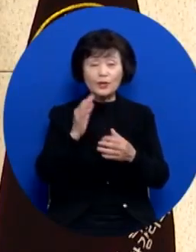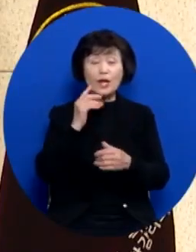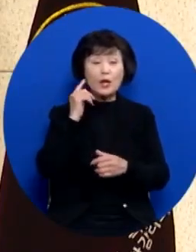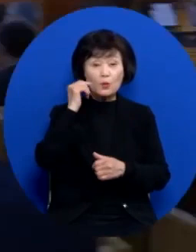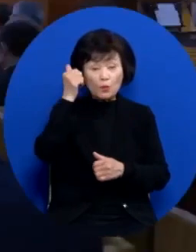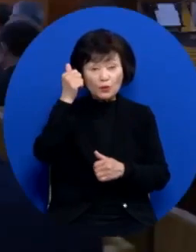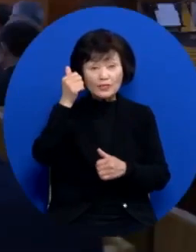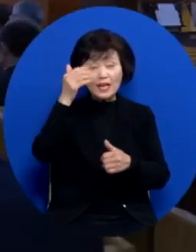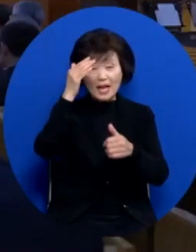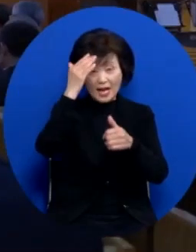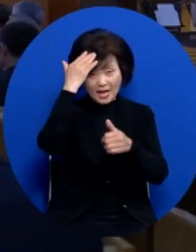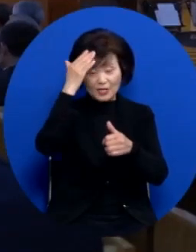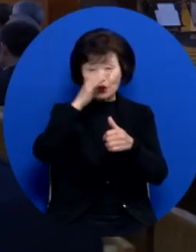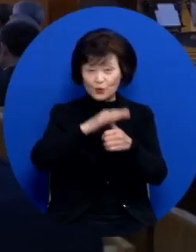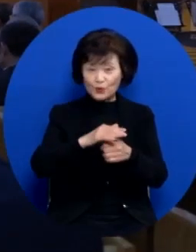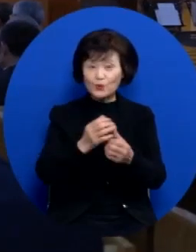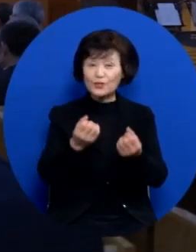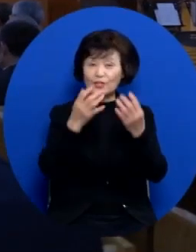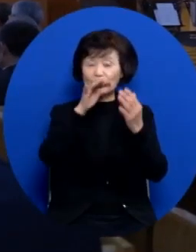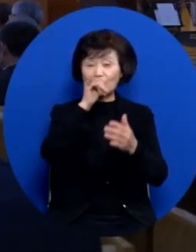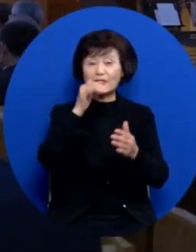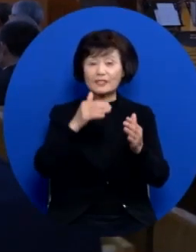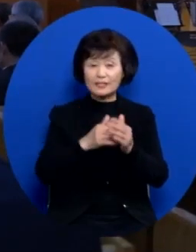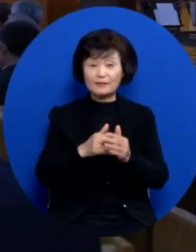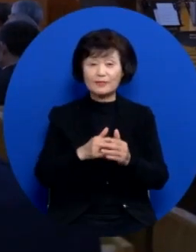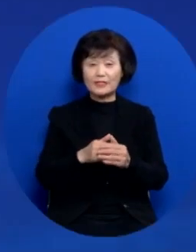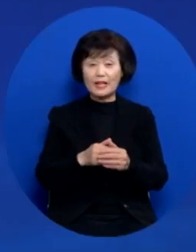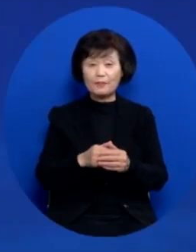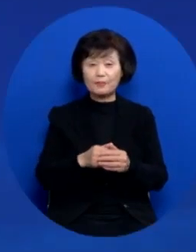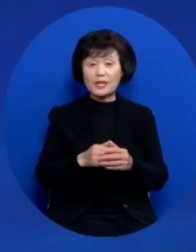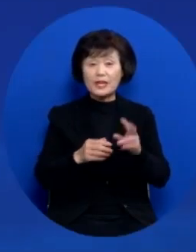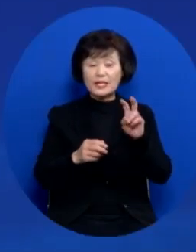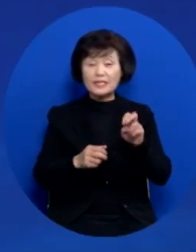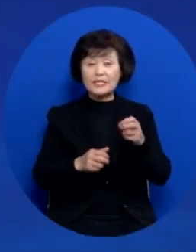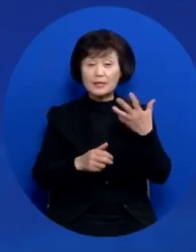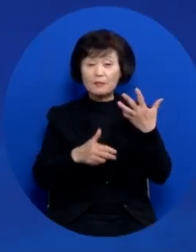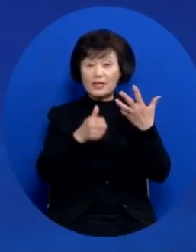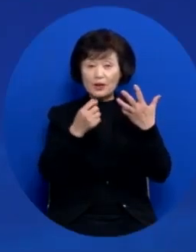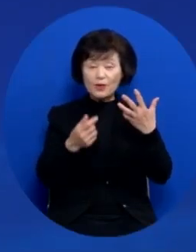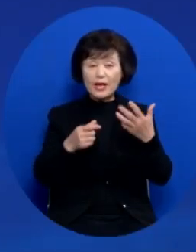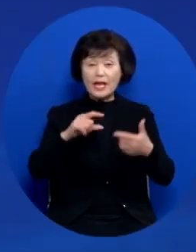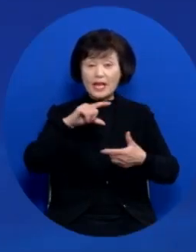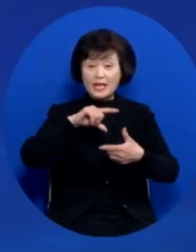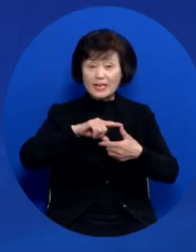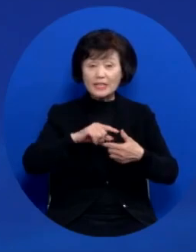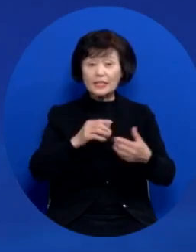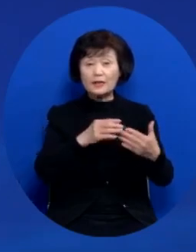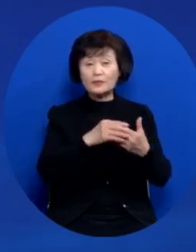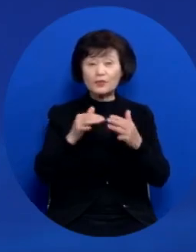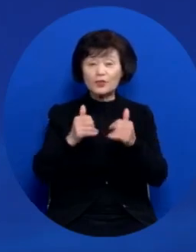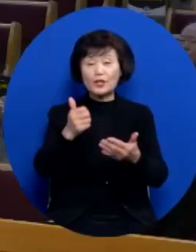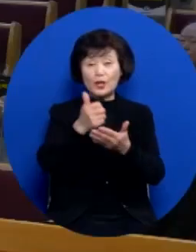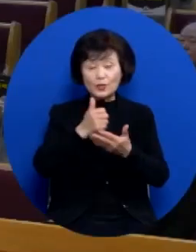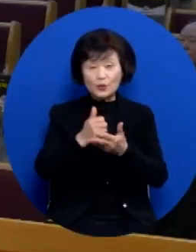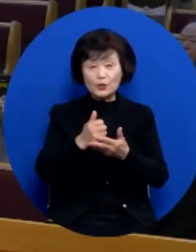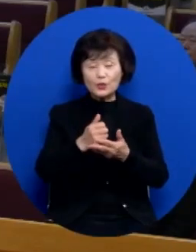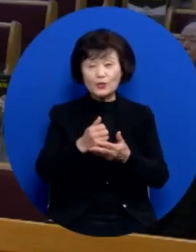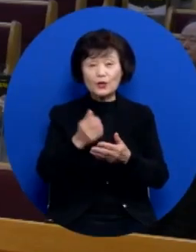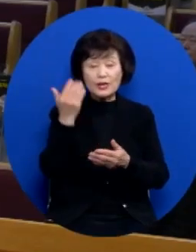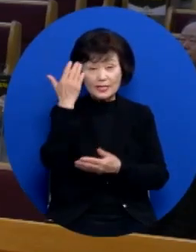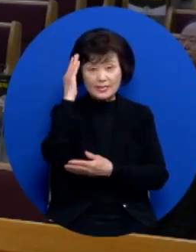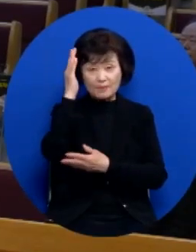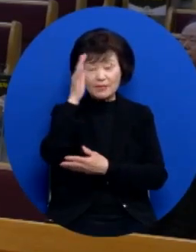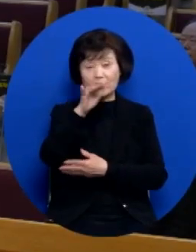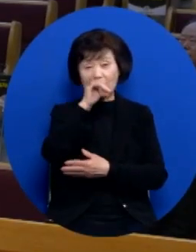진행했습니다. 제28회 경남 지도자 초청 조찬기도회가 경남기독교 총연합회 주최로 열렸습니다. 100여 명의